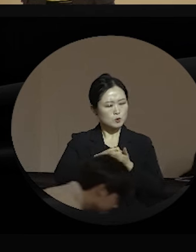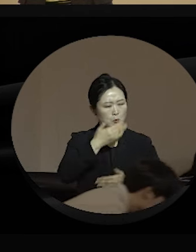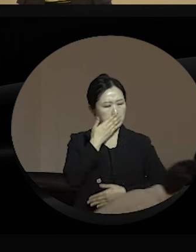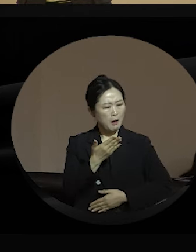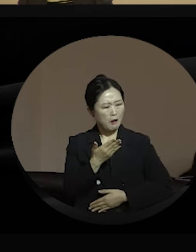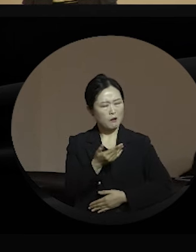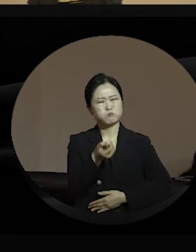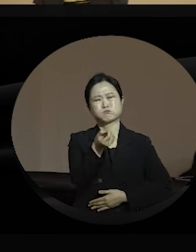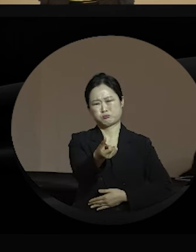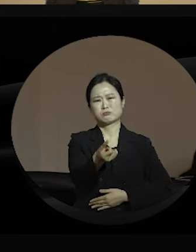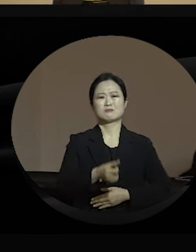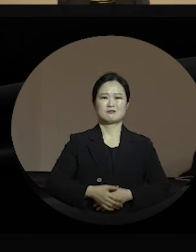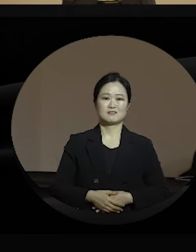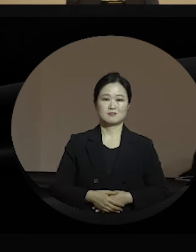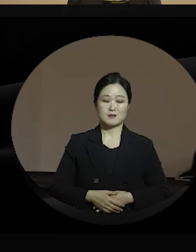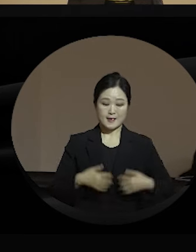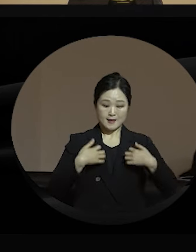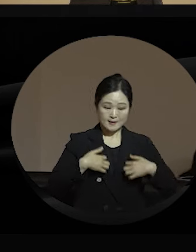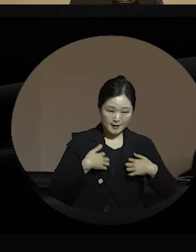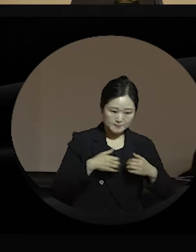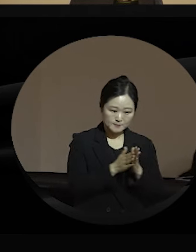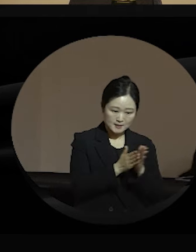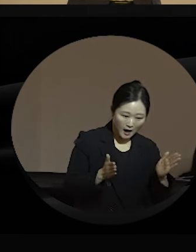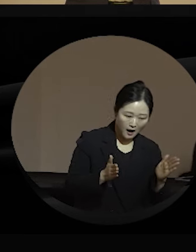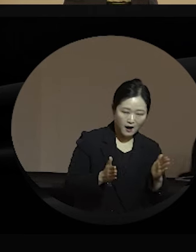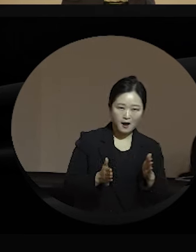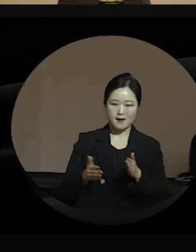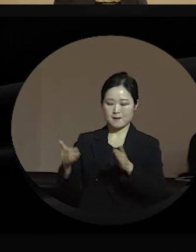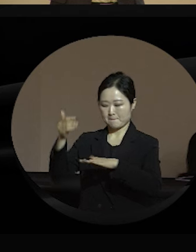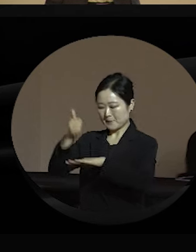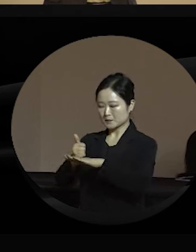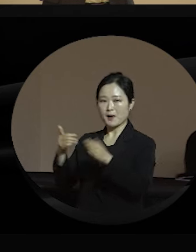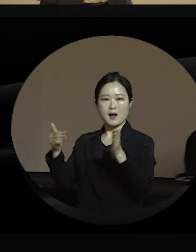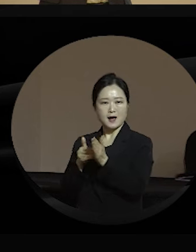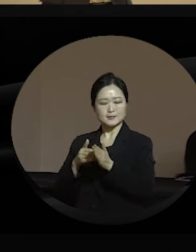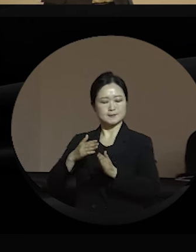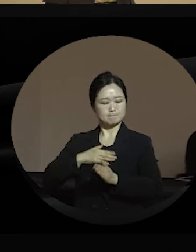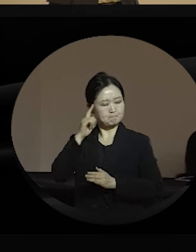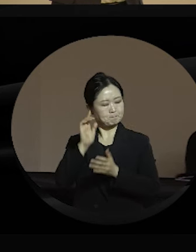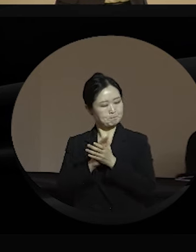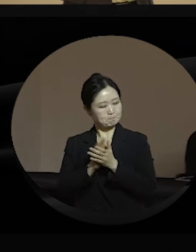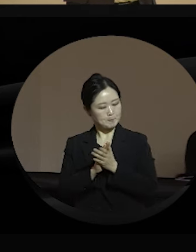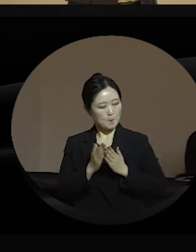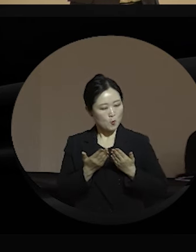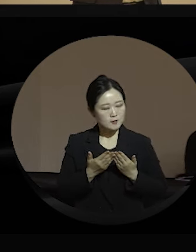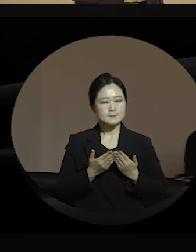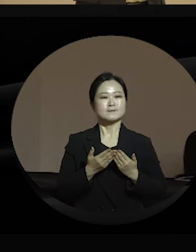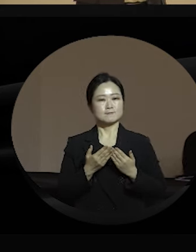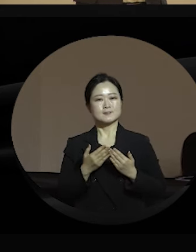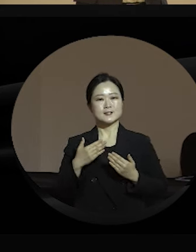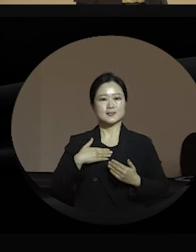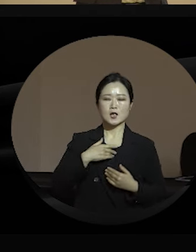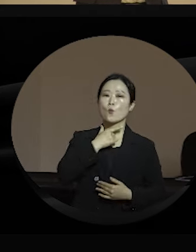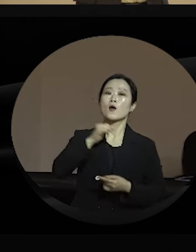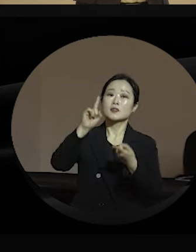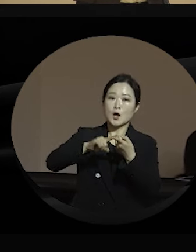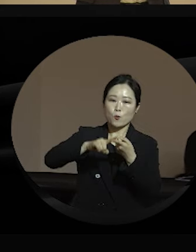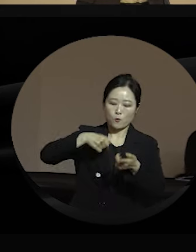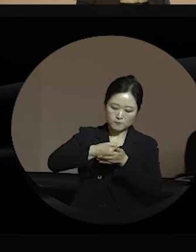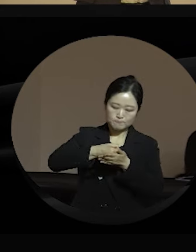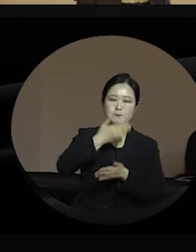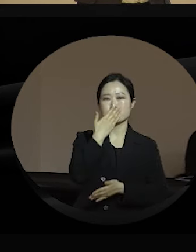그러니까 게임을 하는 순간부터 끌 때까지 모두 자기가 결정해요. 누구랑 할지, 어디서 할지, 얼마나 할지, 이 게임이 나한테 맞는지 안 맞는지.